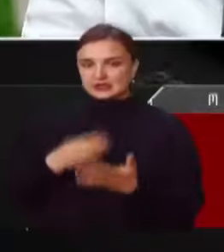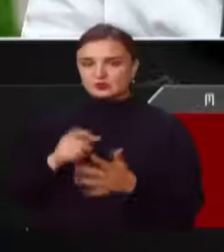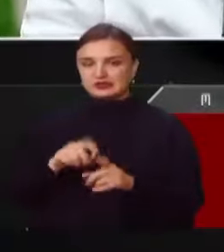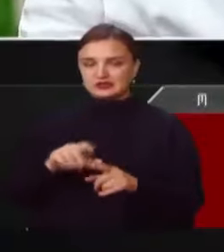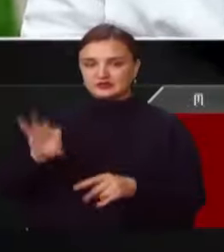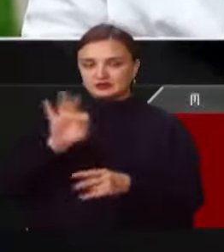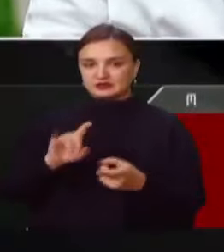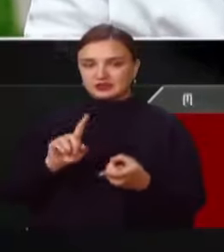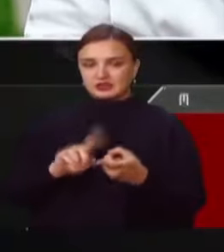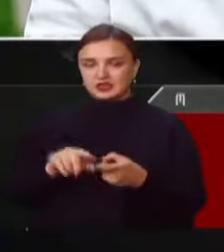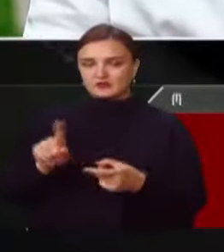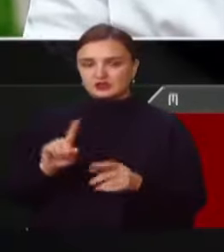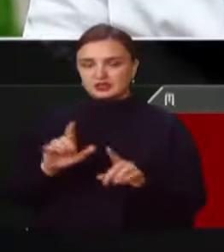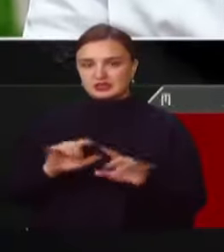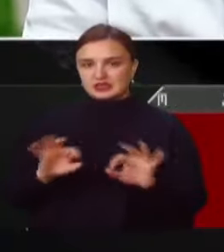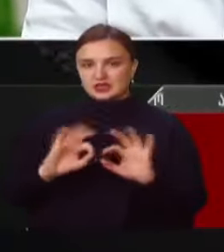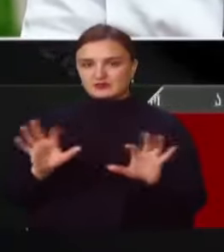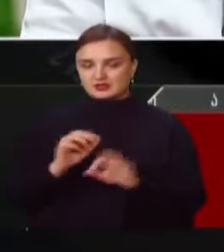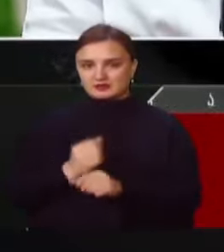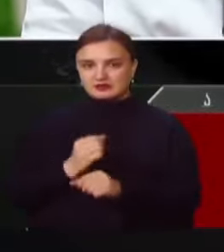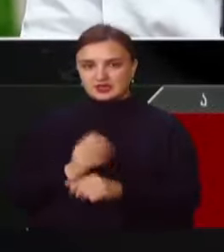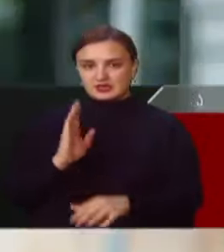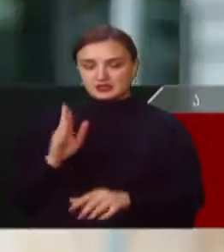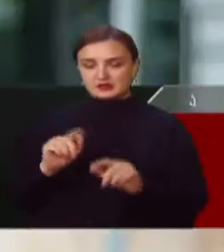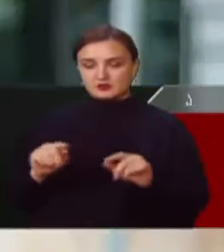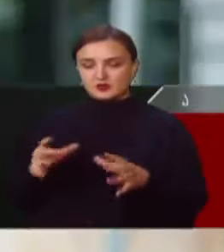რიტორიკასთან დაკავშირებით გარკვეულ განმარტებებს გააკეთებს.